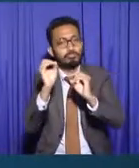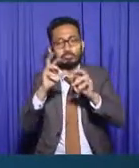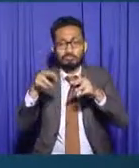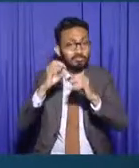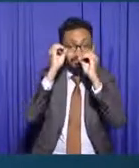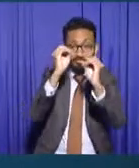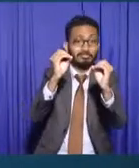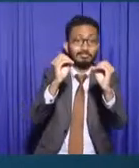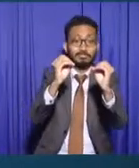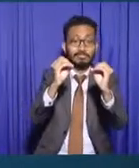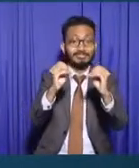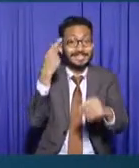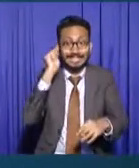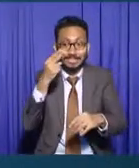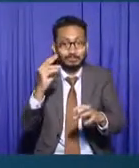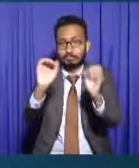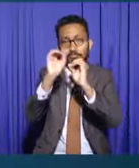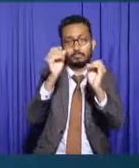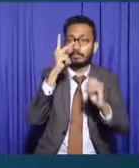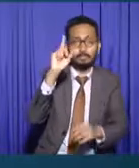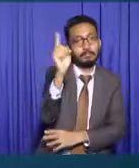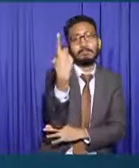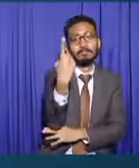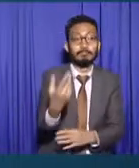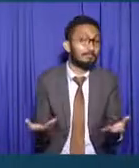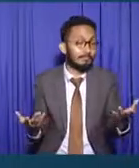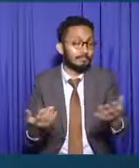resesif langsung tidak kelihatan